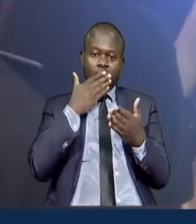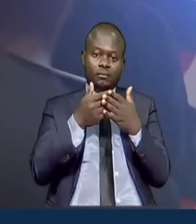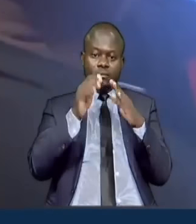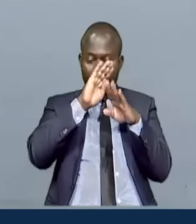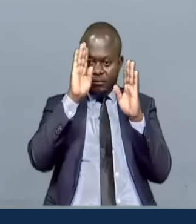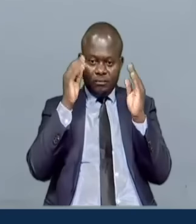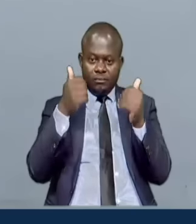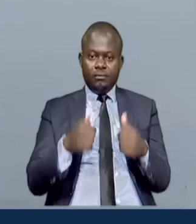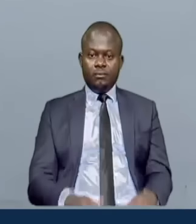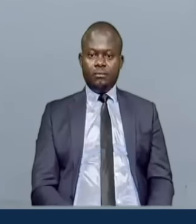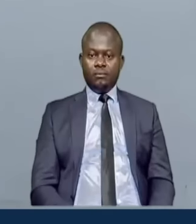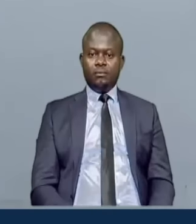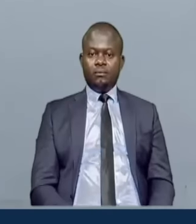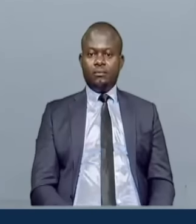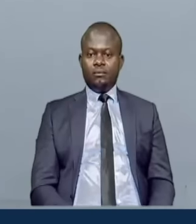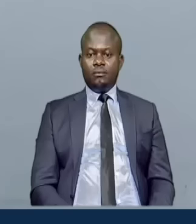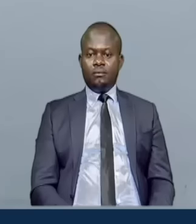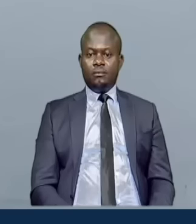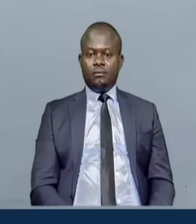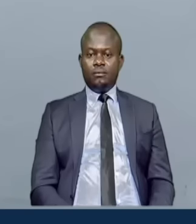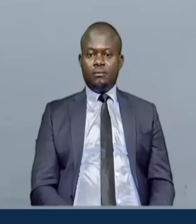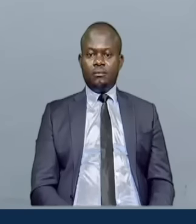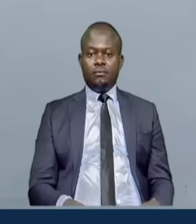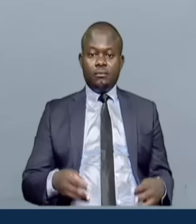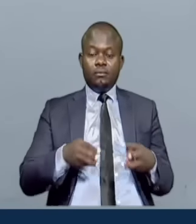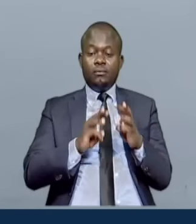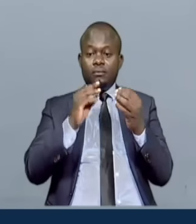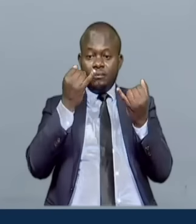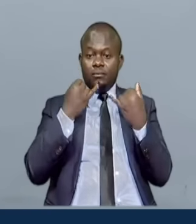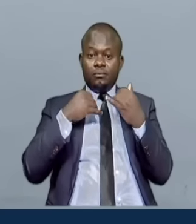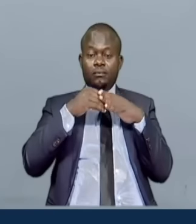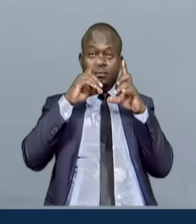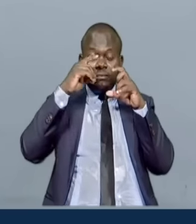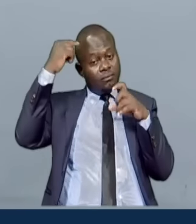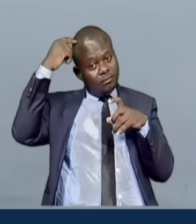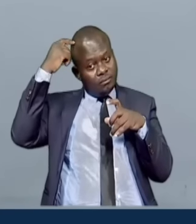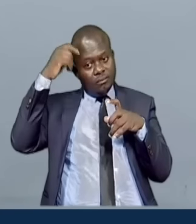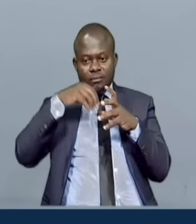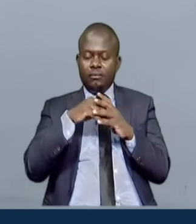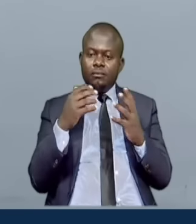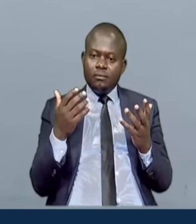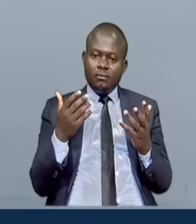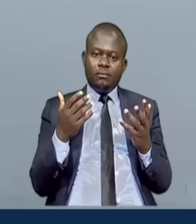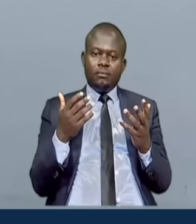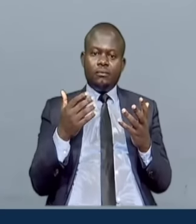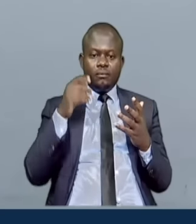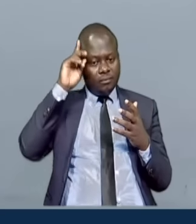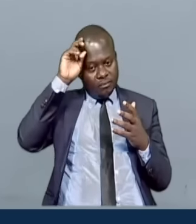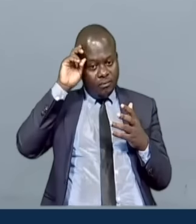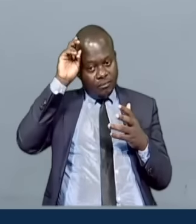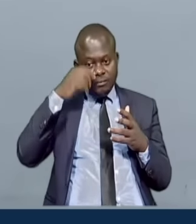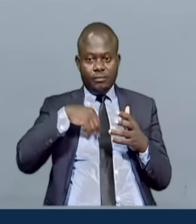kuyasobanukirwa neza. Bayambwiye nikoreraga ishusho mu mutwe wanjye mu bitekerezo